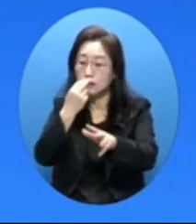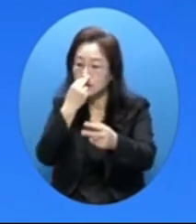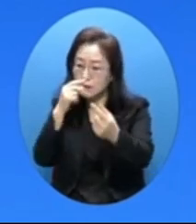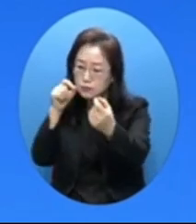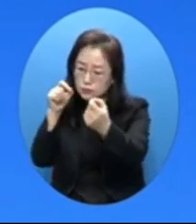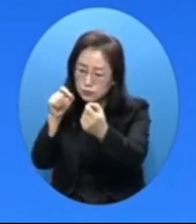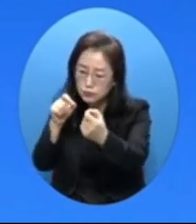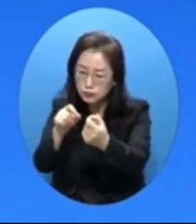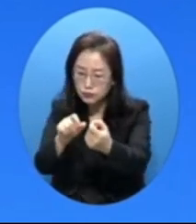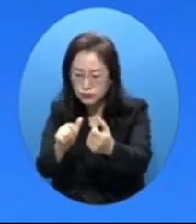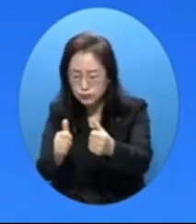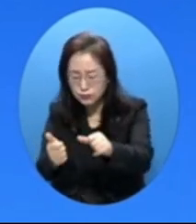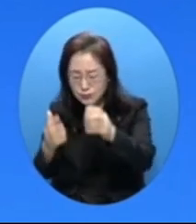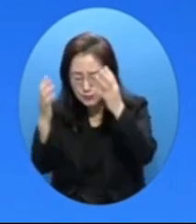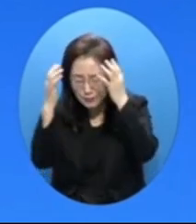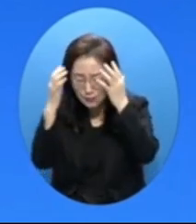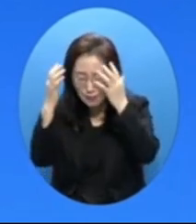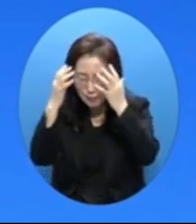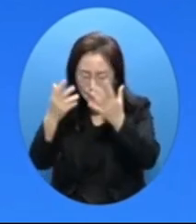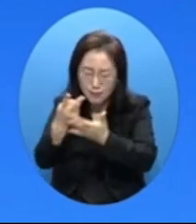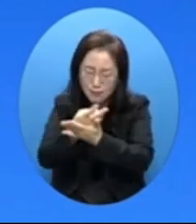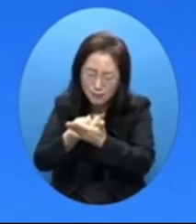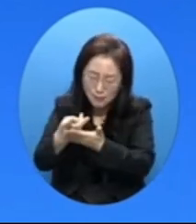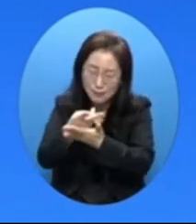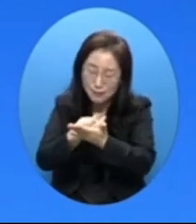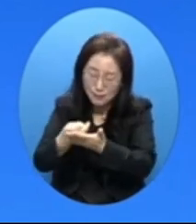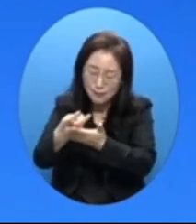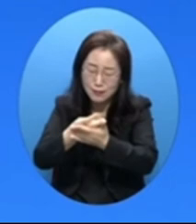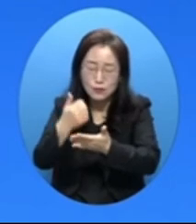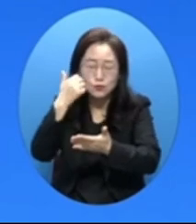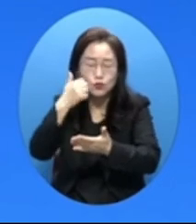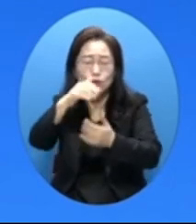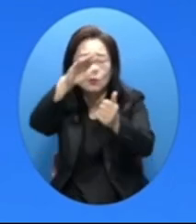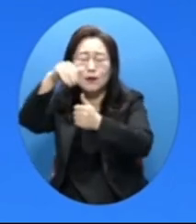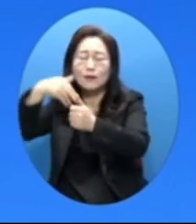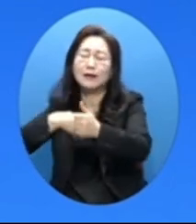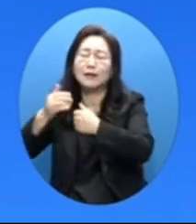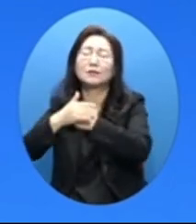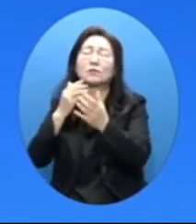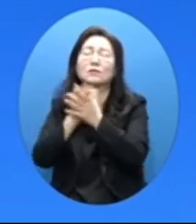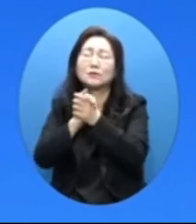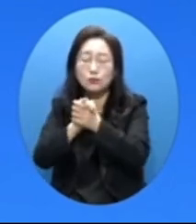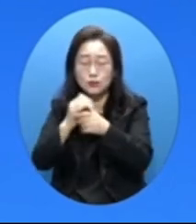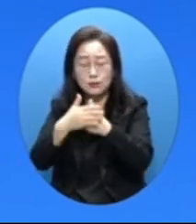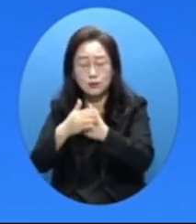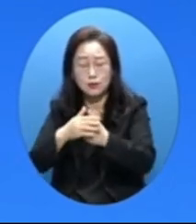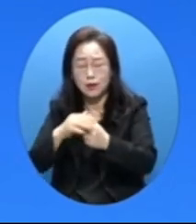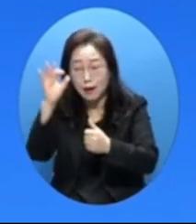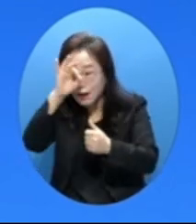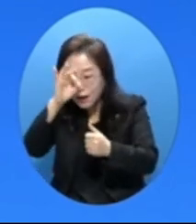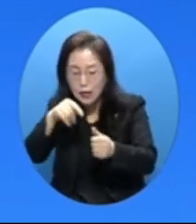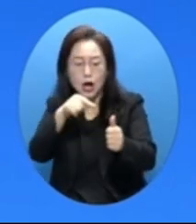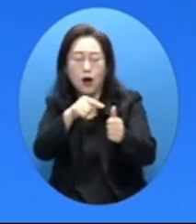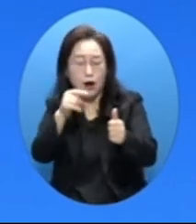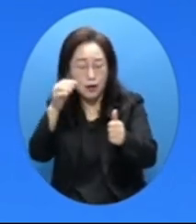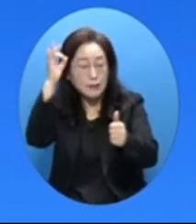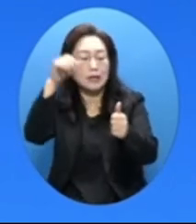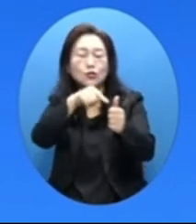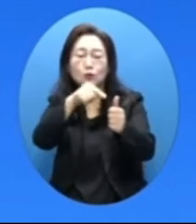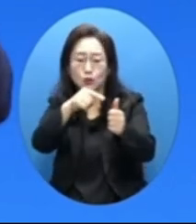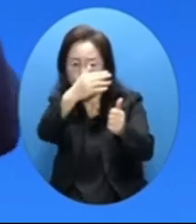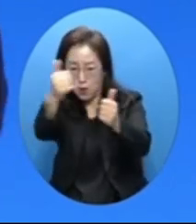직전에 고통 가운데 울부짖으며 누가 자기를 위해서 기도 달라고 하는데 당신이 가서 기도 좀 해달라고 아니